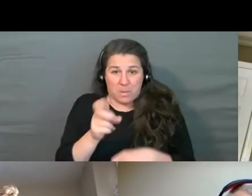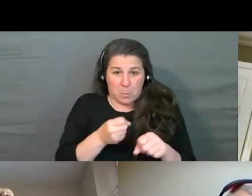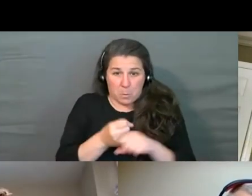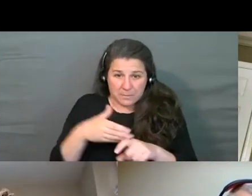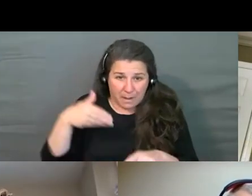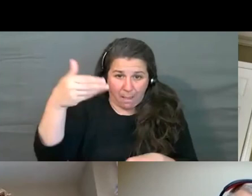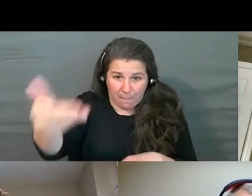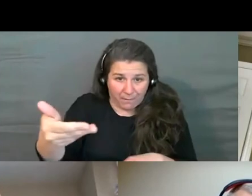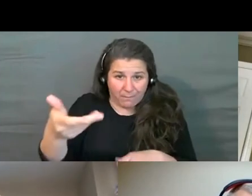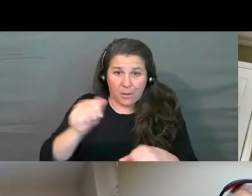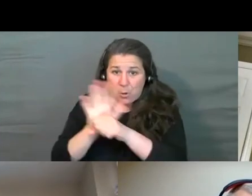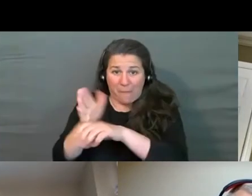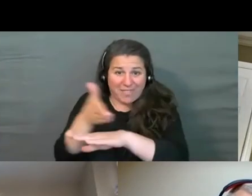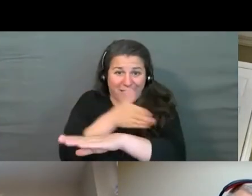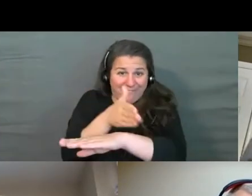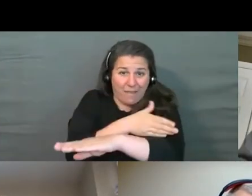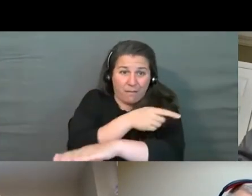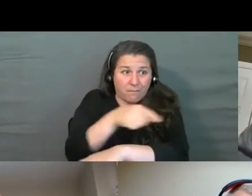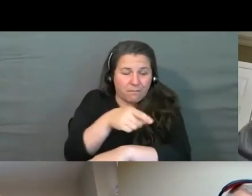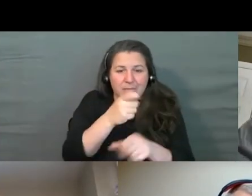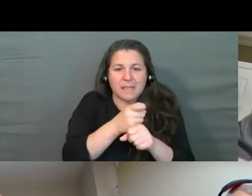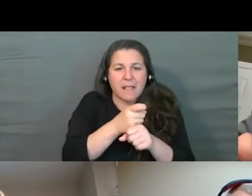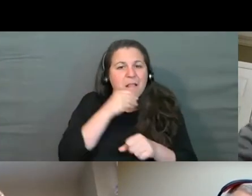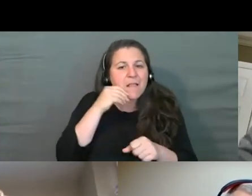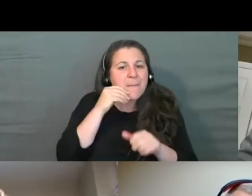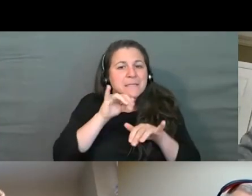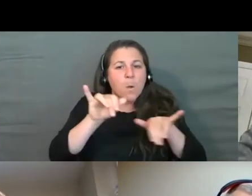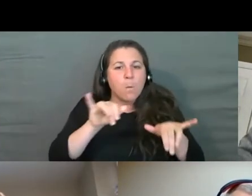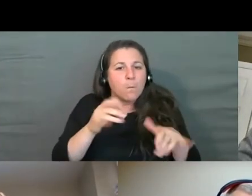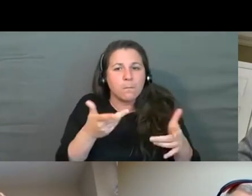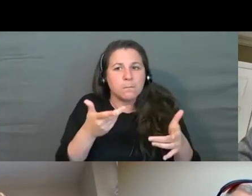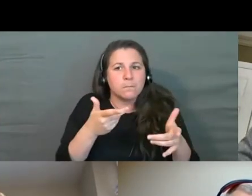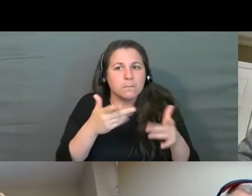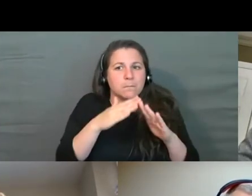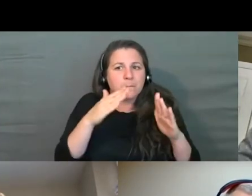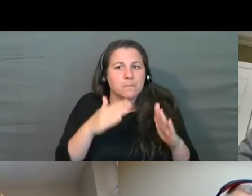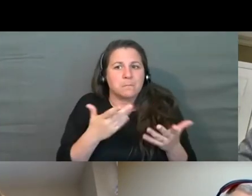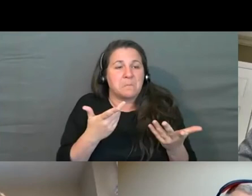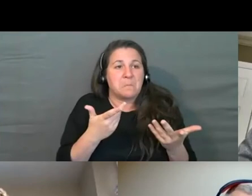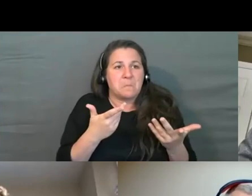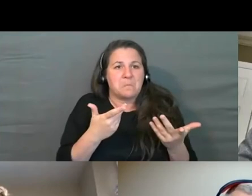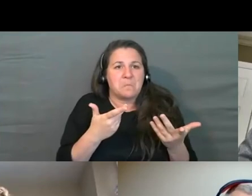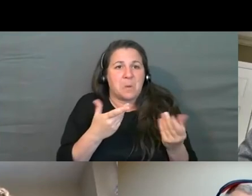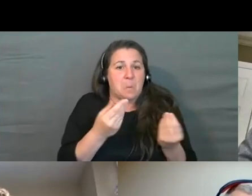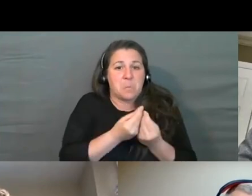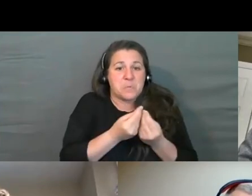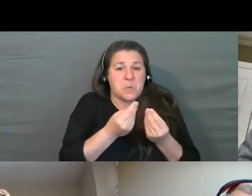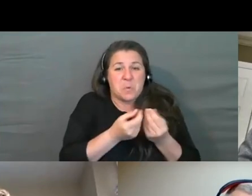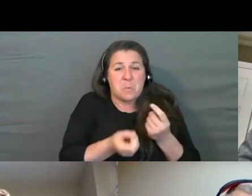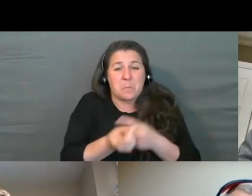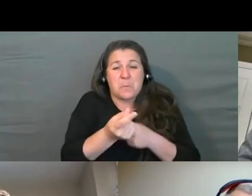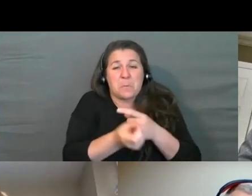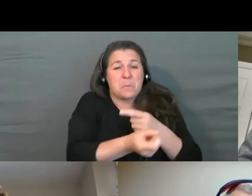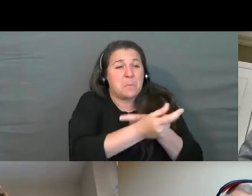avant la pandémie, le télétravail est quand même resté assez, nous, ce qu'on voit, là, c'est quand même resté assez à la marge. Parce que